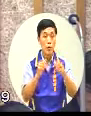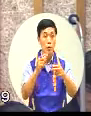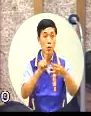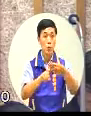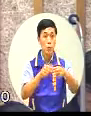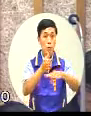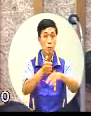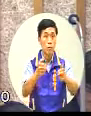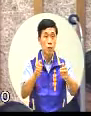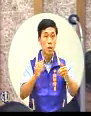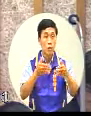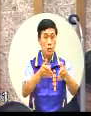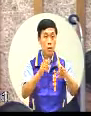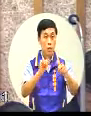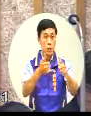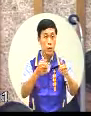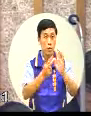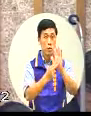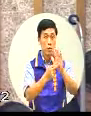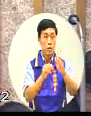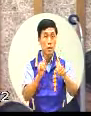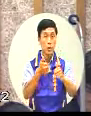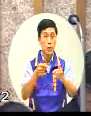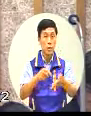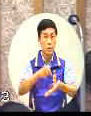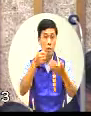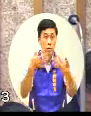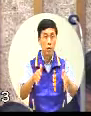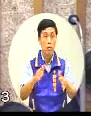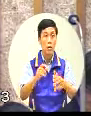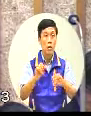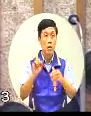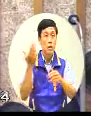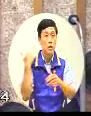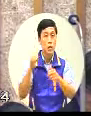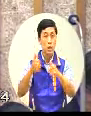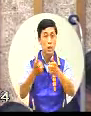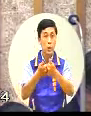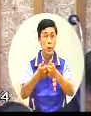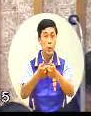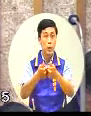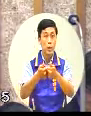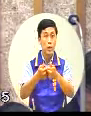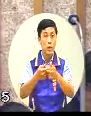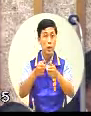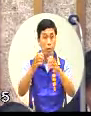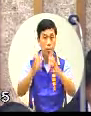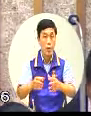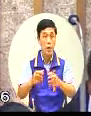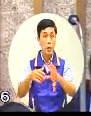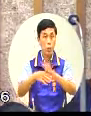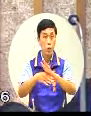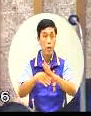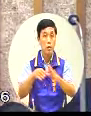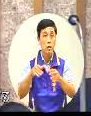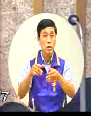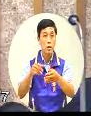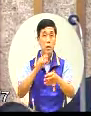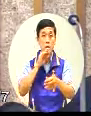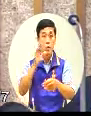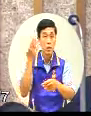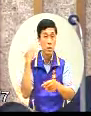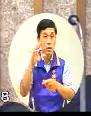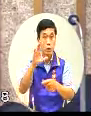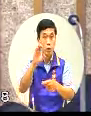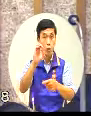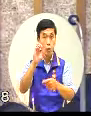跟议员做一个说明哦。刚刚议员有提到议会那个文是98年的文嘛， 所以依据那一个的